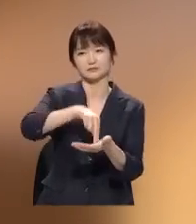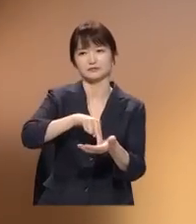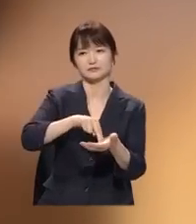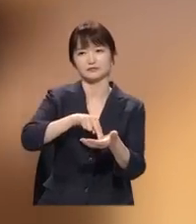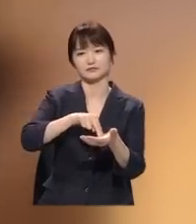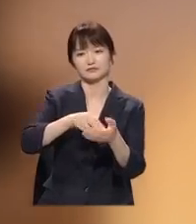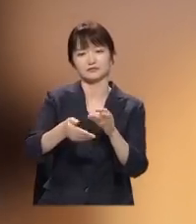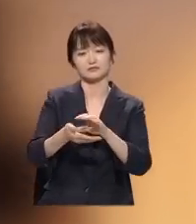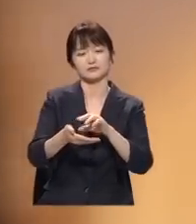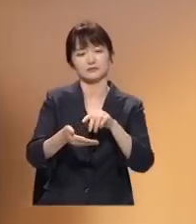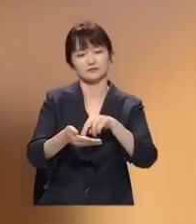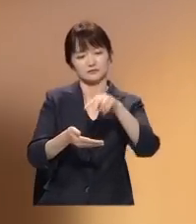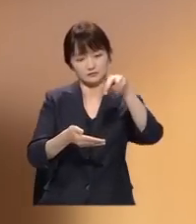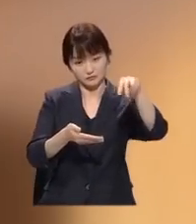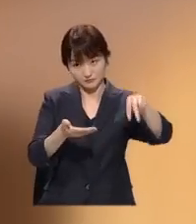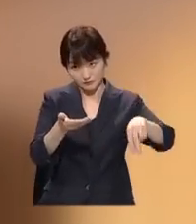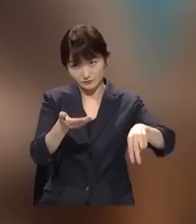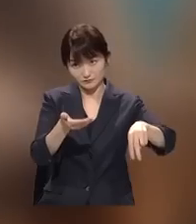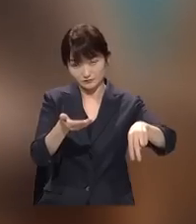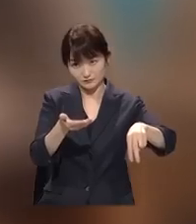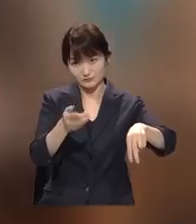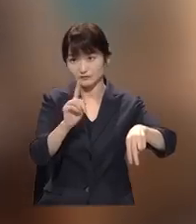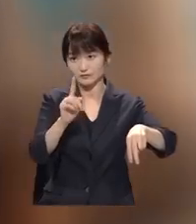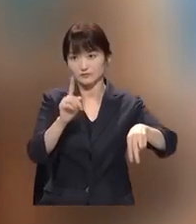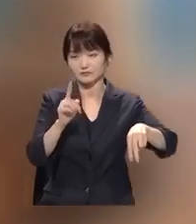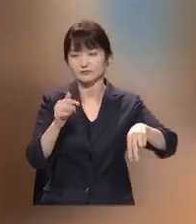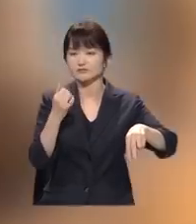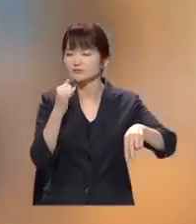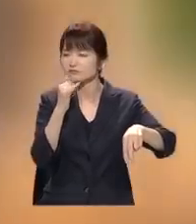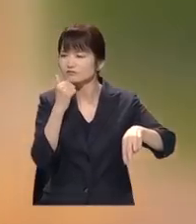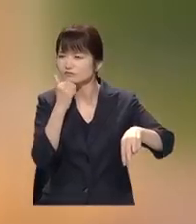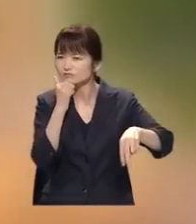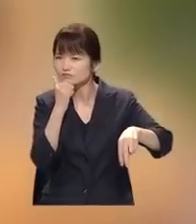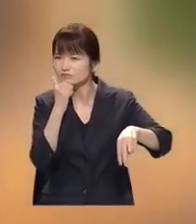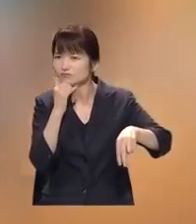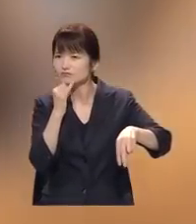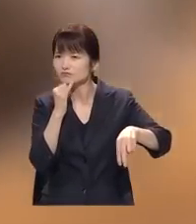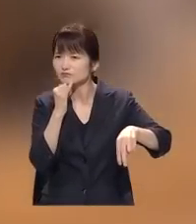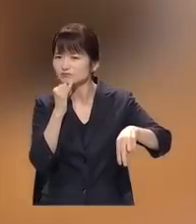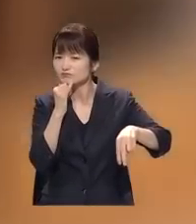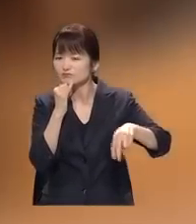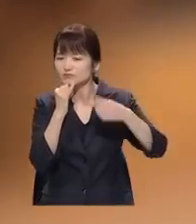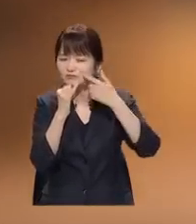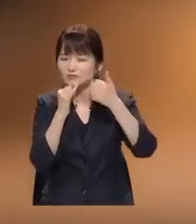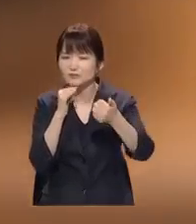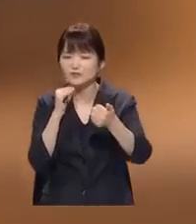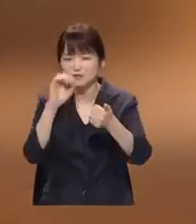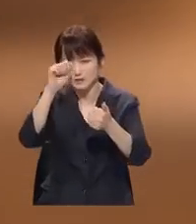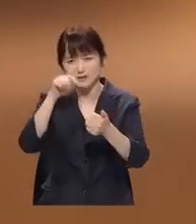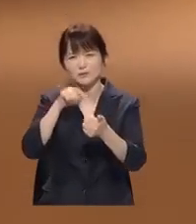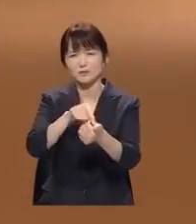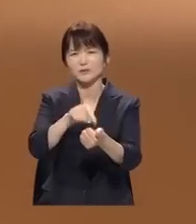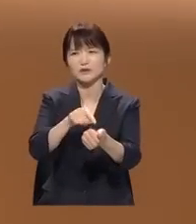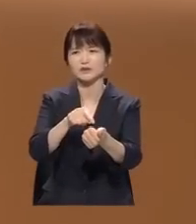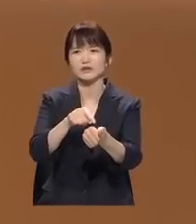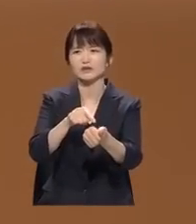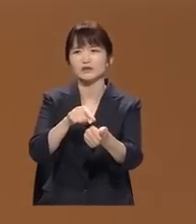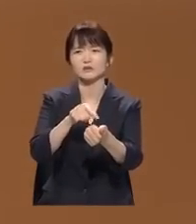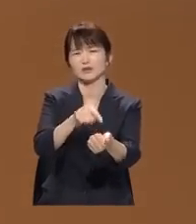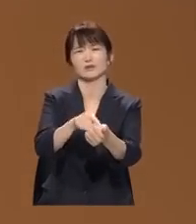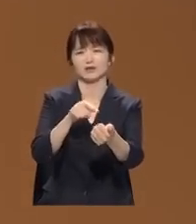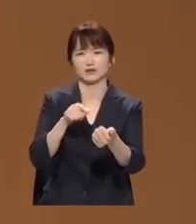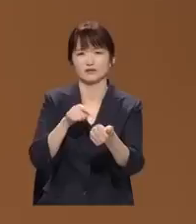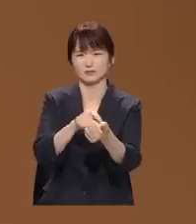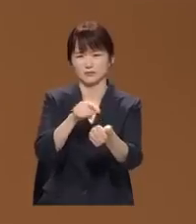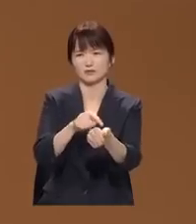바닥으로 내려왔습니다. 그래도 성이 안 찼는지 염소는 또 앞발을 차면서 어린애들을 괴롭힙니다. 결국 또 한 마리도